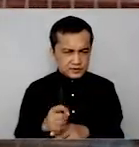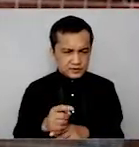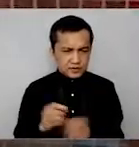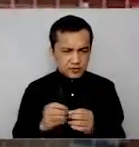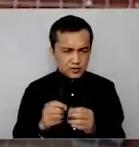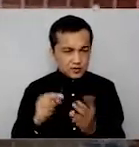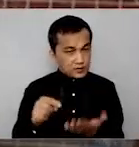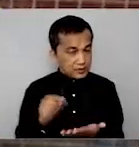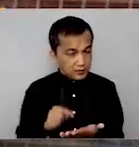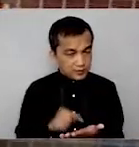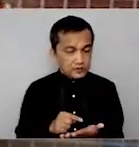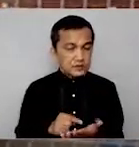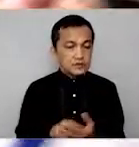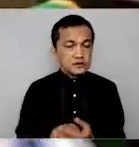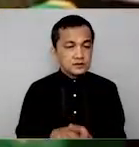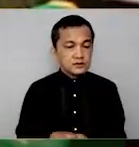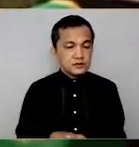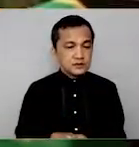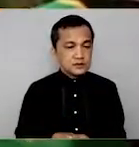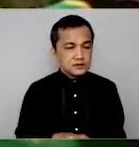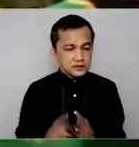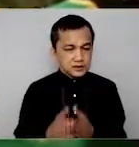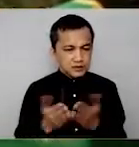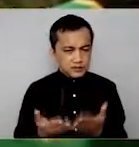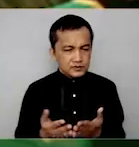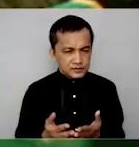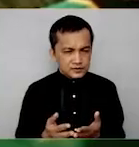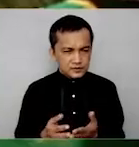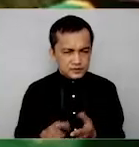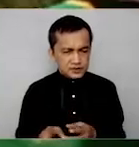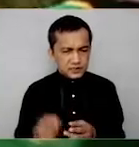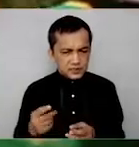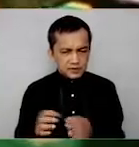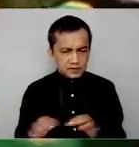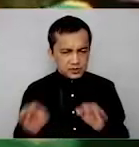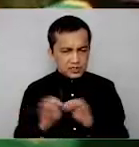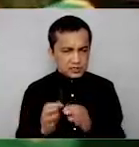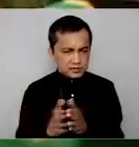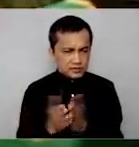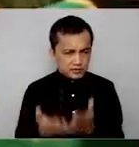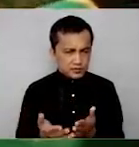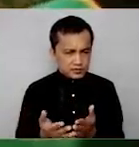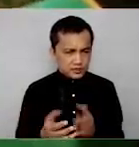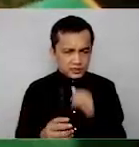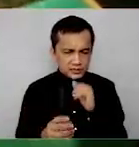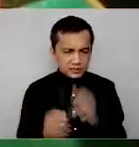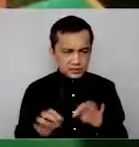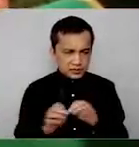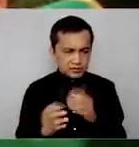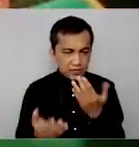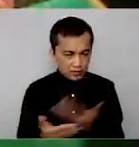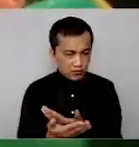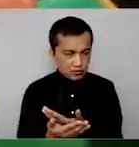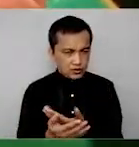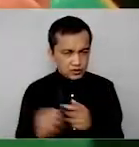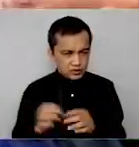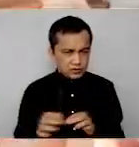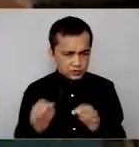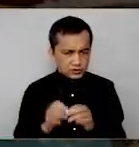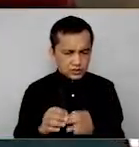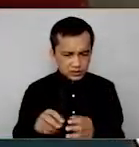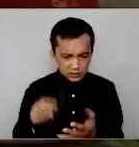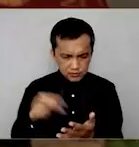mga books. Ang mahalaga po may libro ka eh. Hindi lang po mahalaga yung bago. Kasi ang mahalaga yung nilalaman po ng